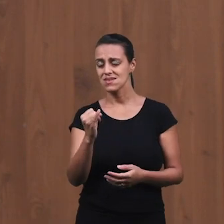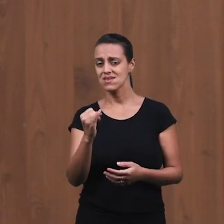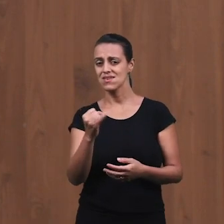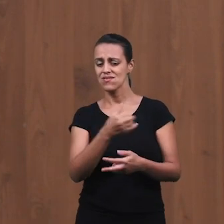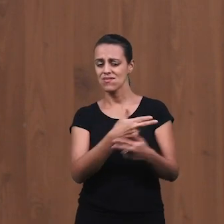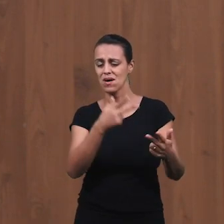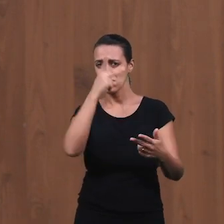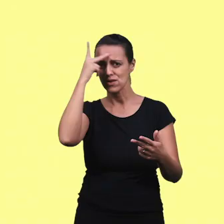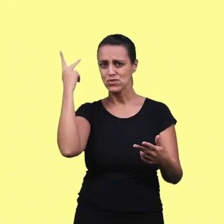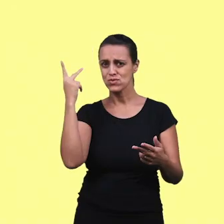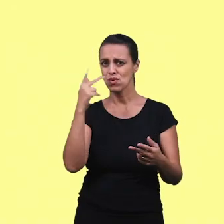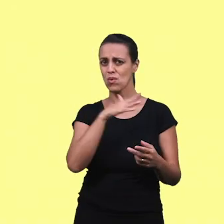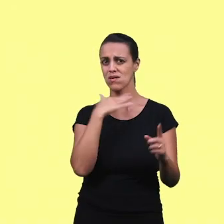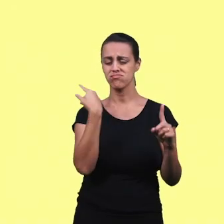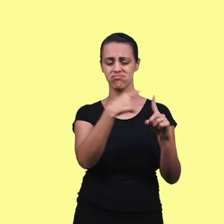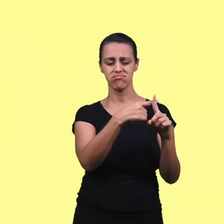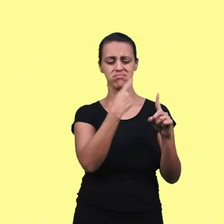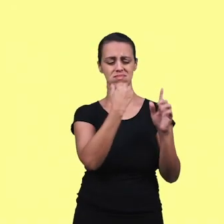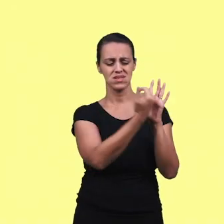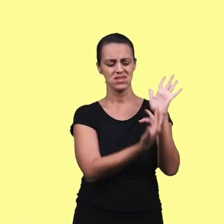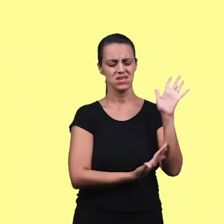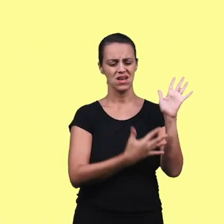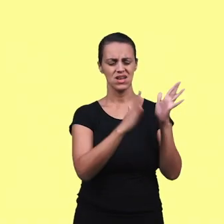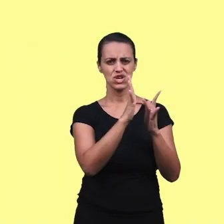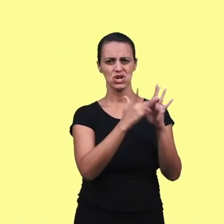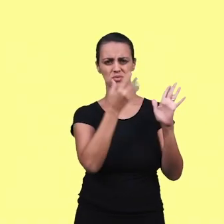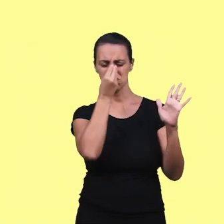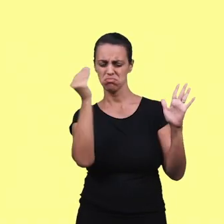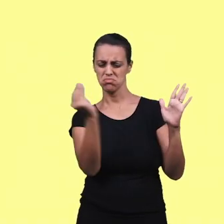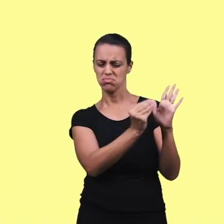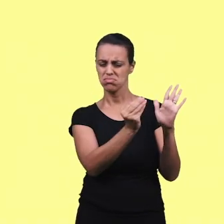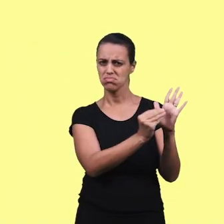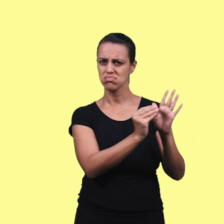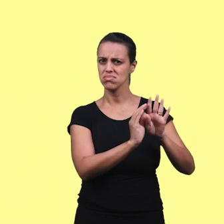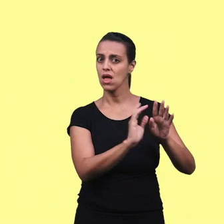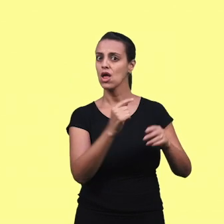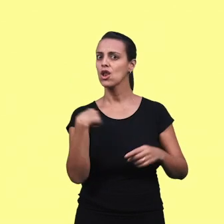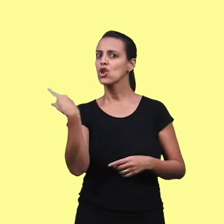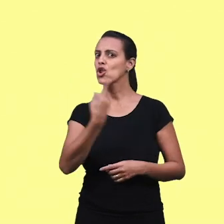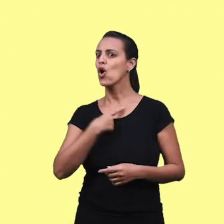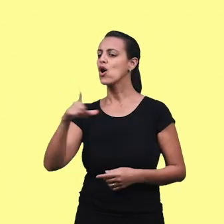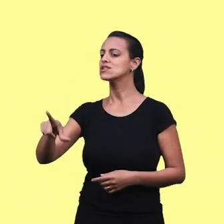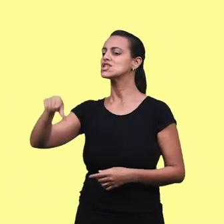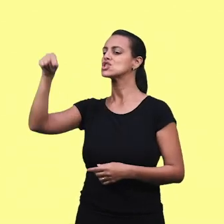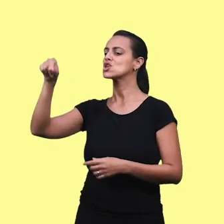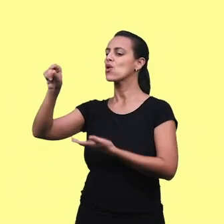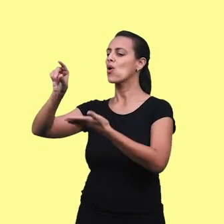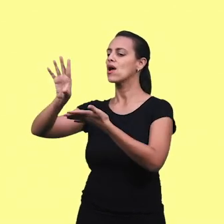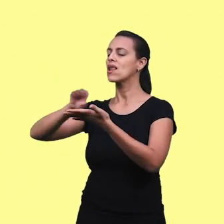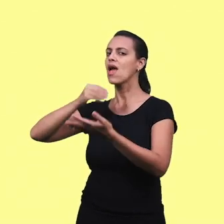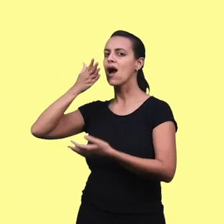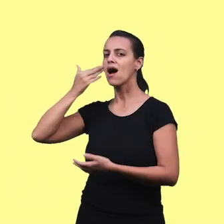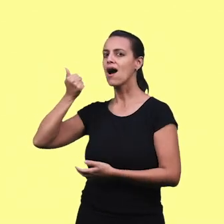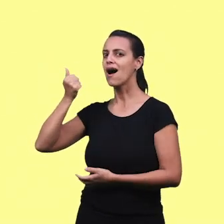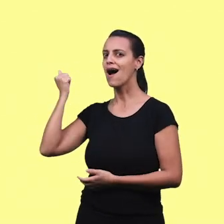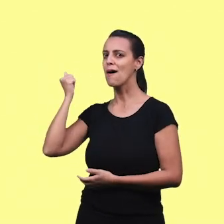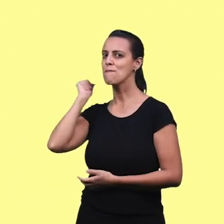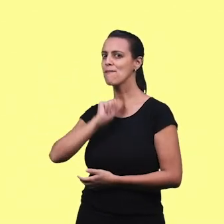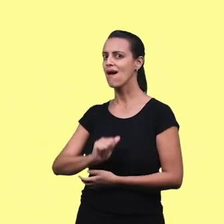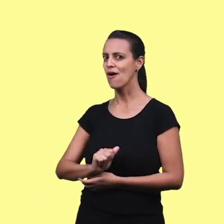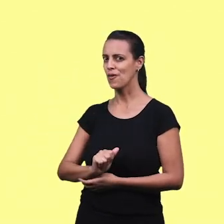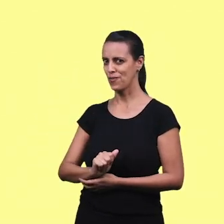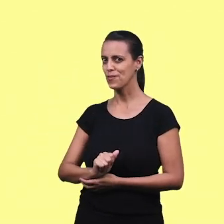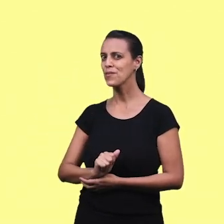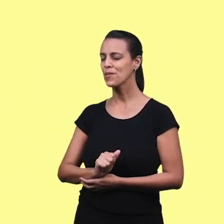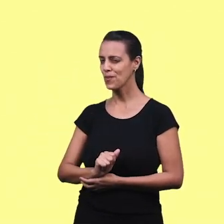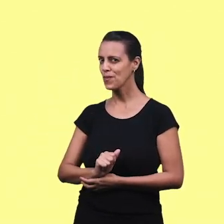que beaucoup ne donnent pas de la valeur au sang de Jésus versé, nous serons comme Abel. Abel,